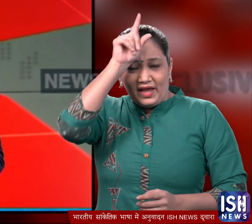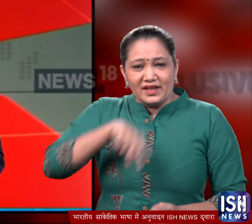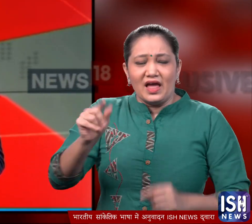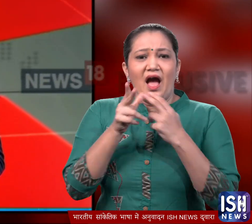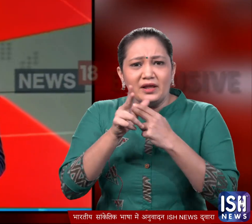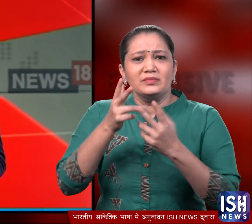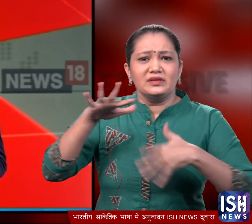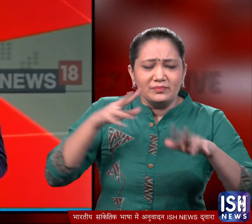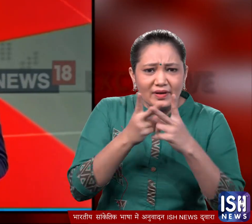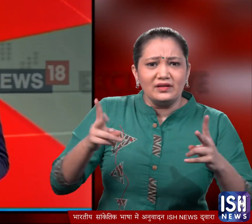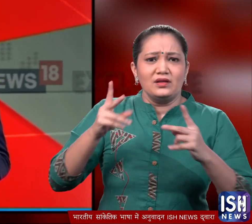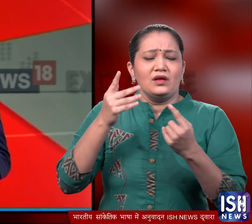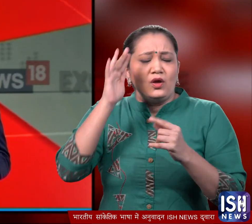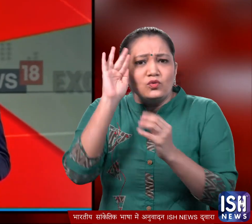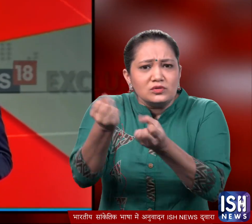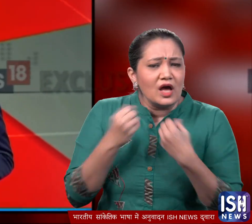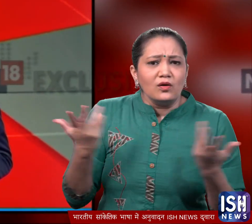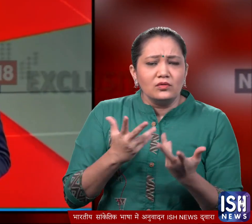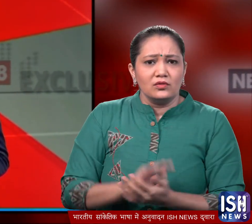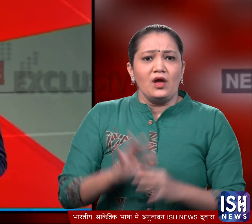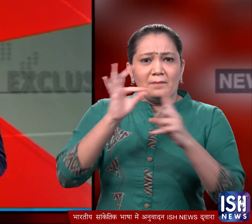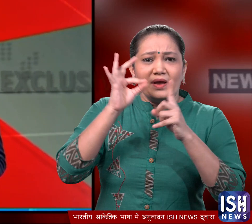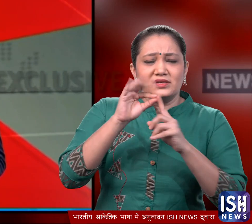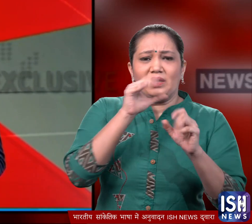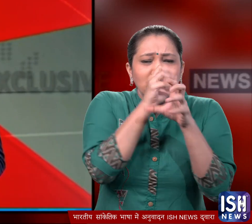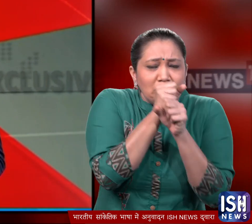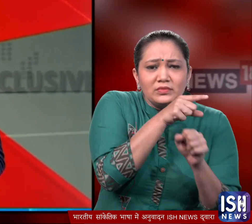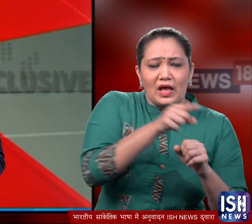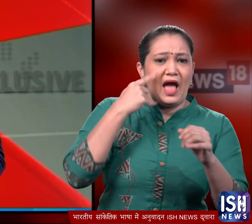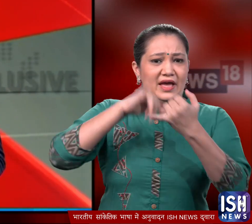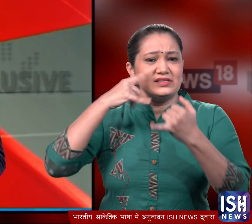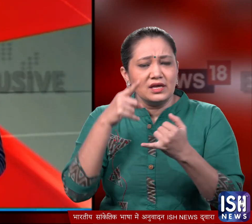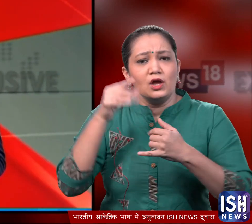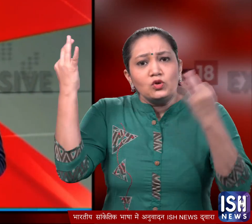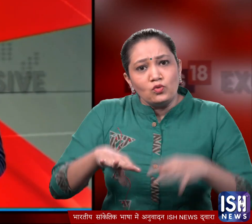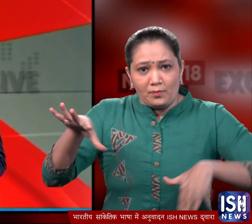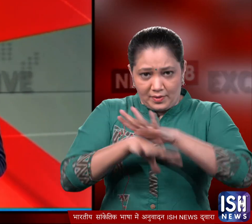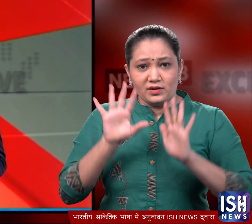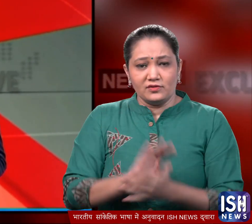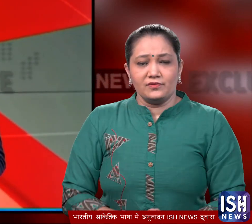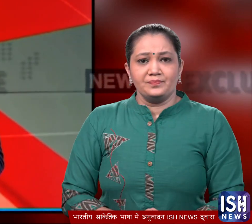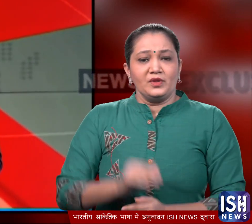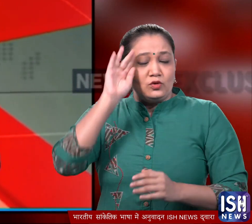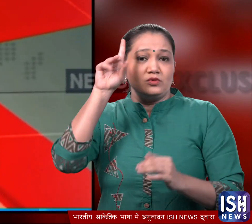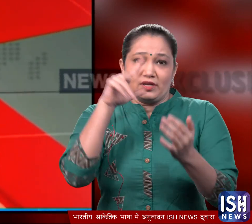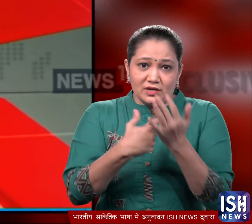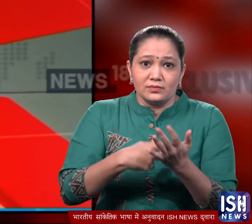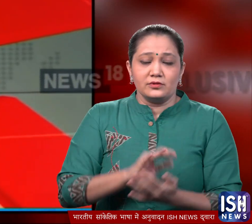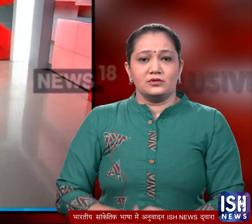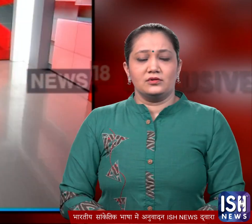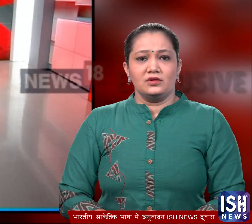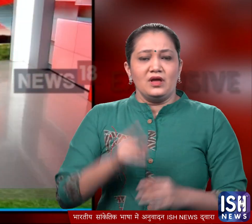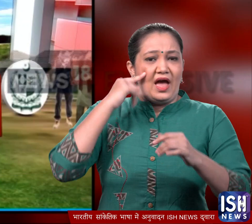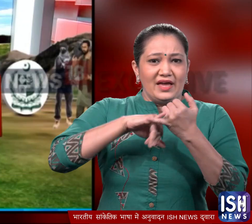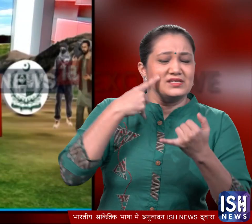भारतीय सेना की गतिविधियों की जानकारी हासिल करने के लिए पाकिस्तान की खुफिया एजेंसी आईएसआई ने एक नई साजिश रची है। न्यूज़ 18 के नीतीश कुमार की